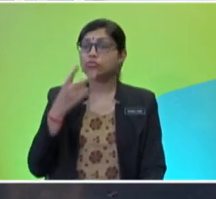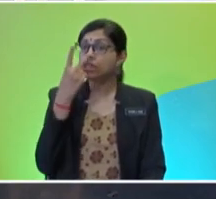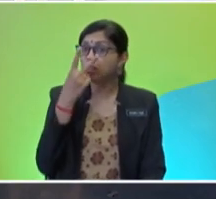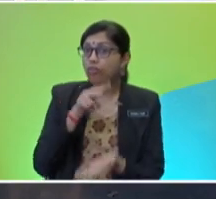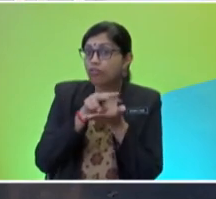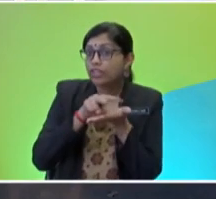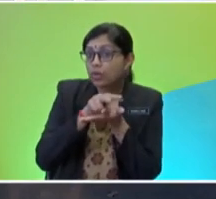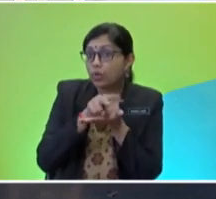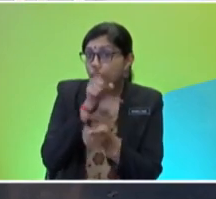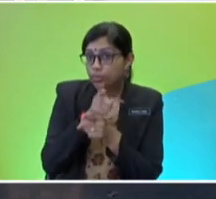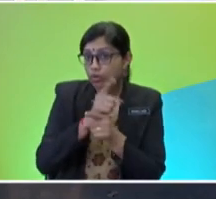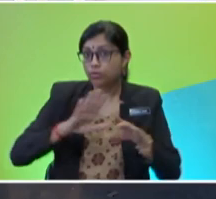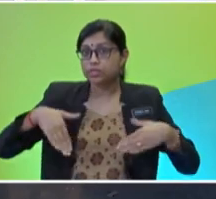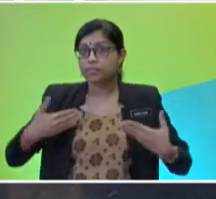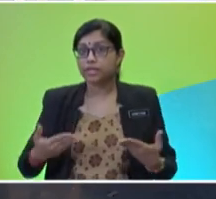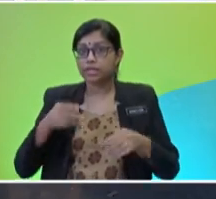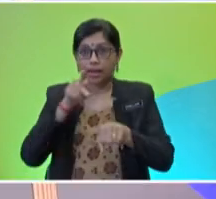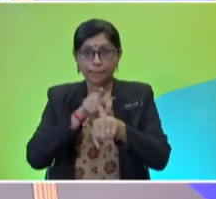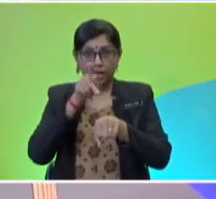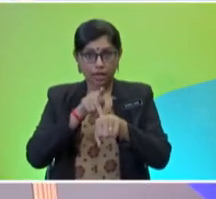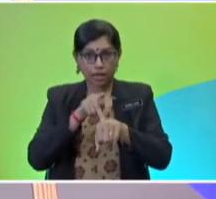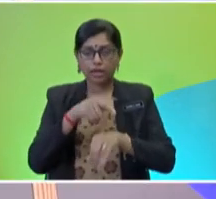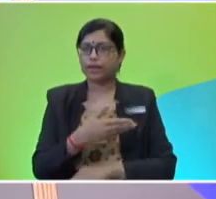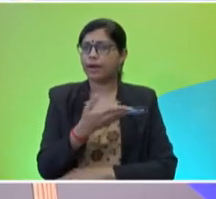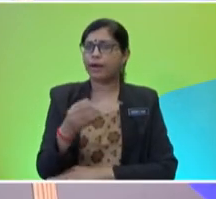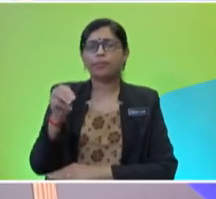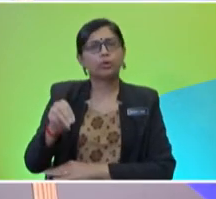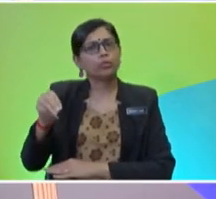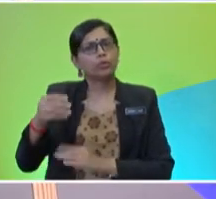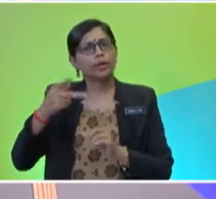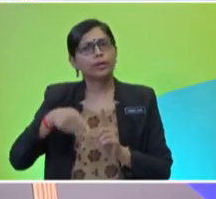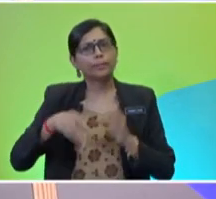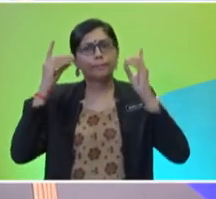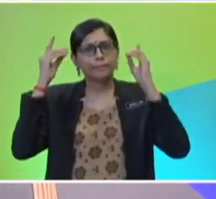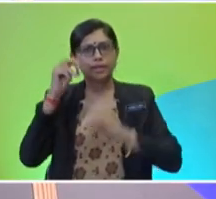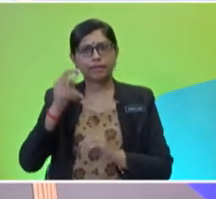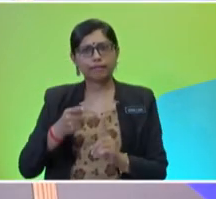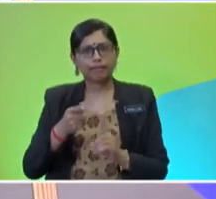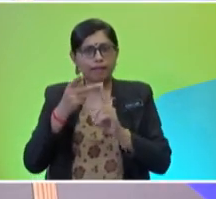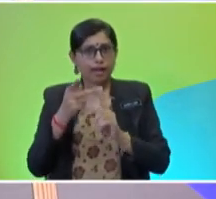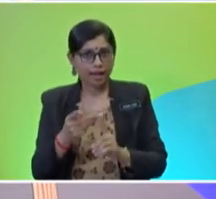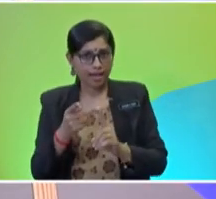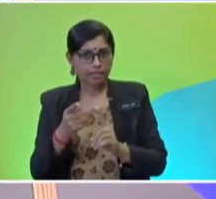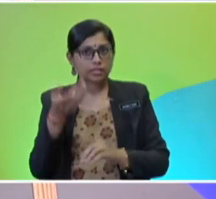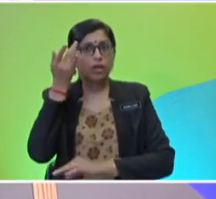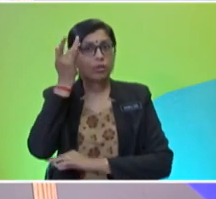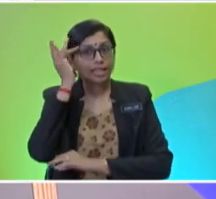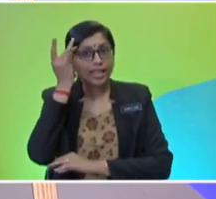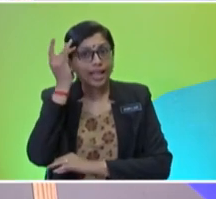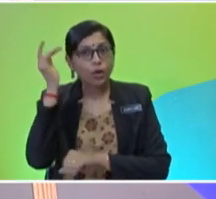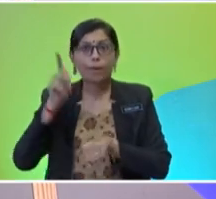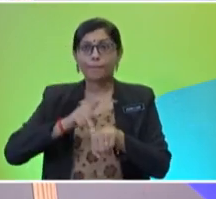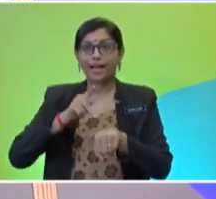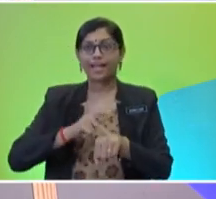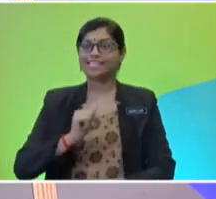Sebab kebanyakan murid-murid kita, murid-murid pendidikan khas ni, dia macam susah nak pakai sendiri.